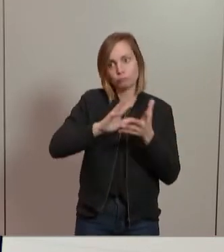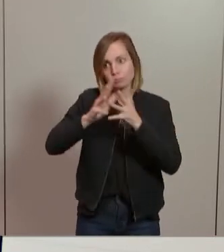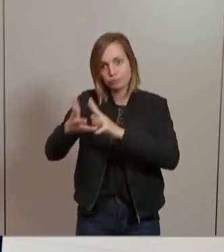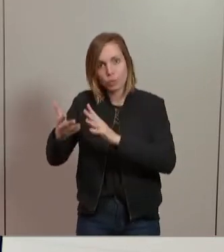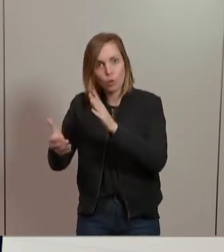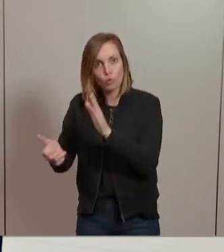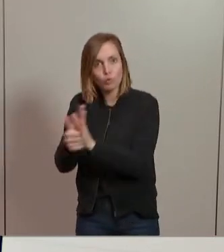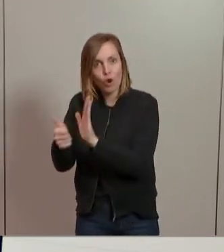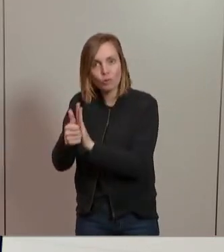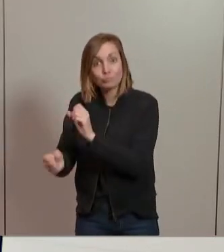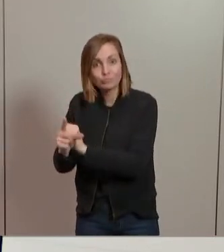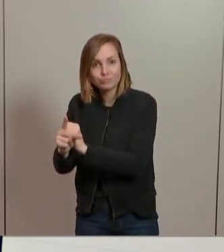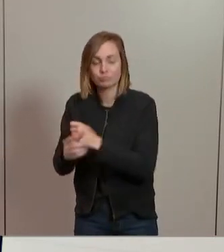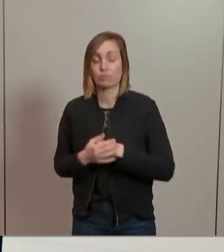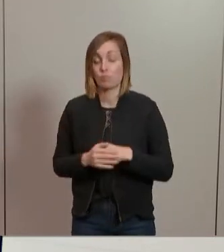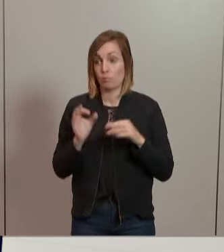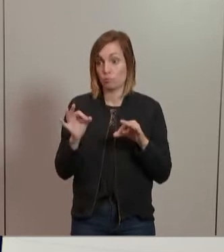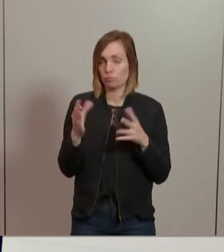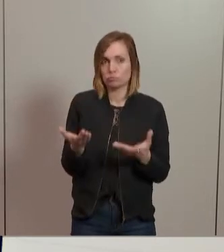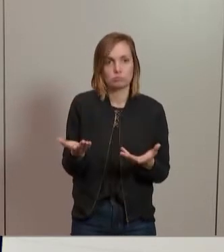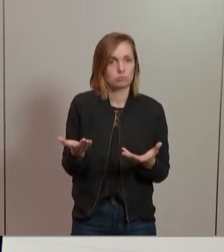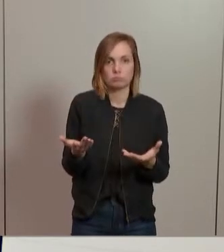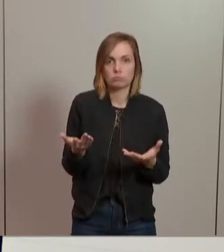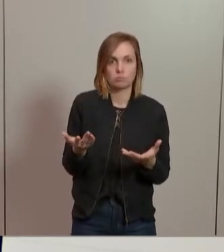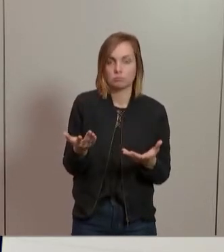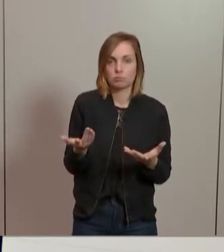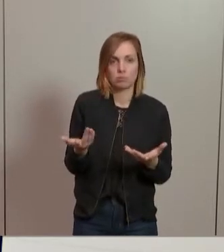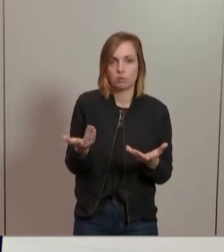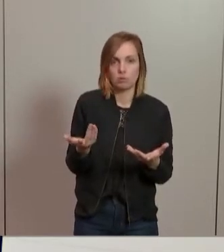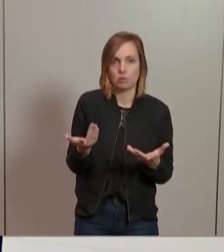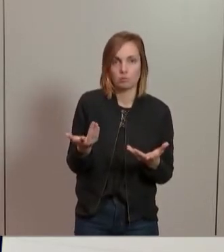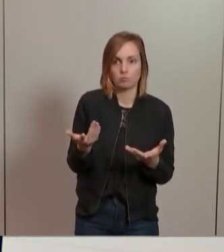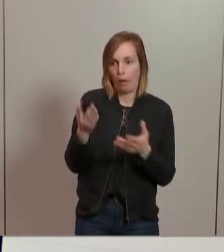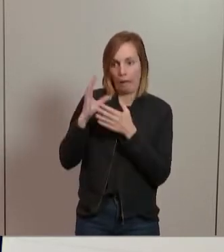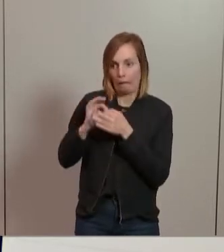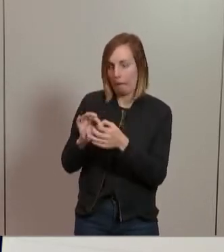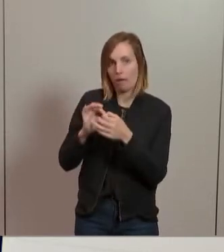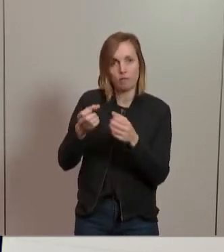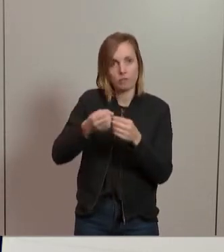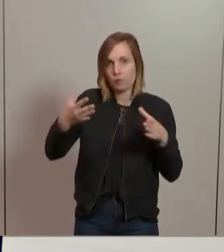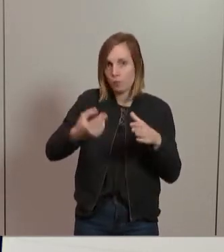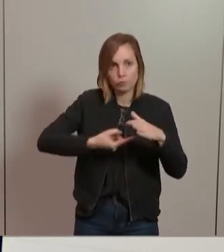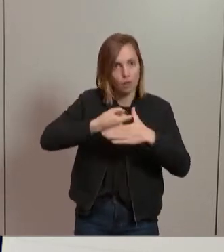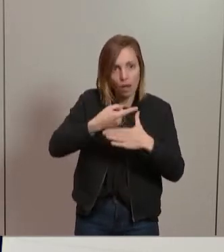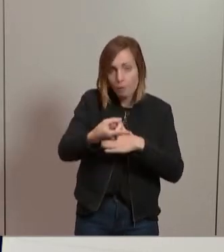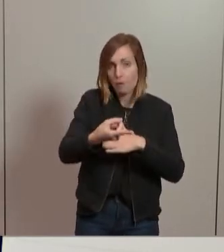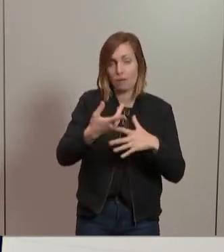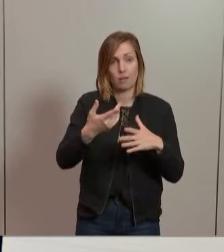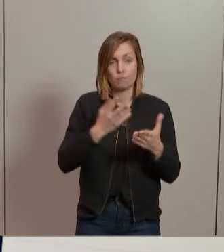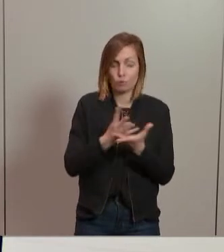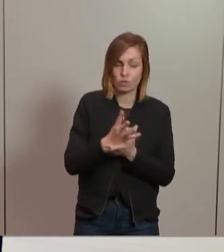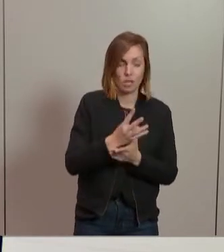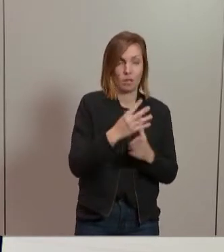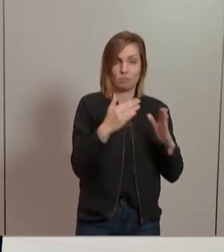Donc ce travail fait tout à fait écho, effectivement, avec le développement durable, le projet de la Maison du